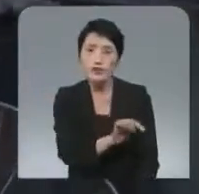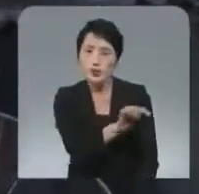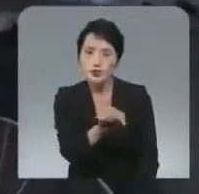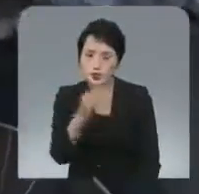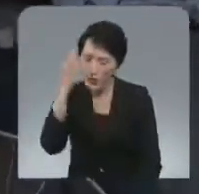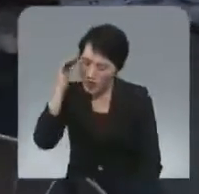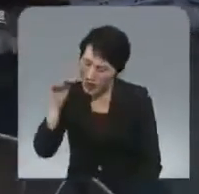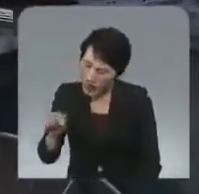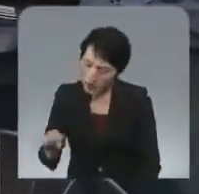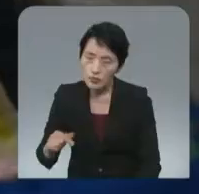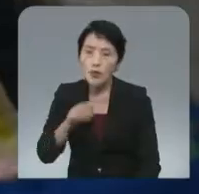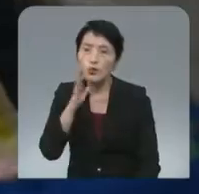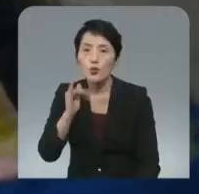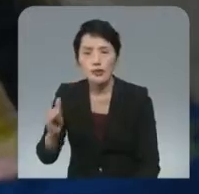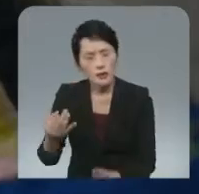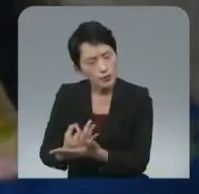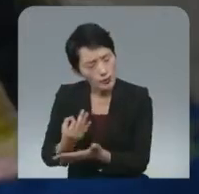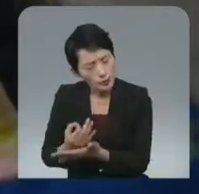économique